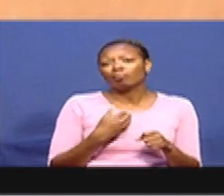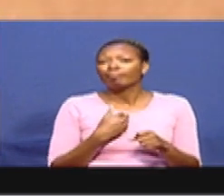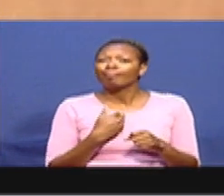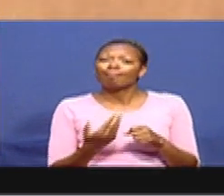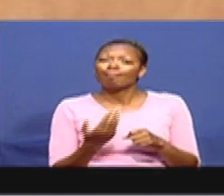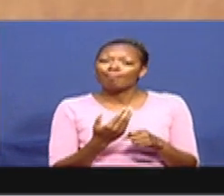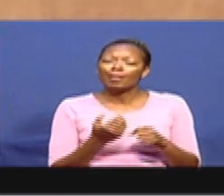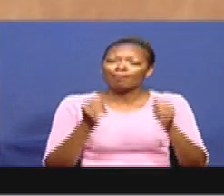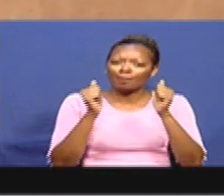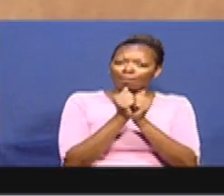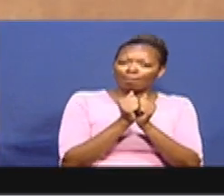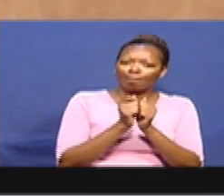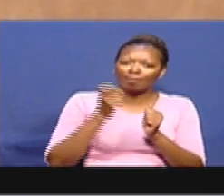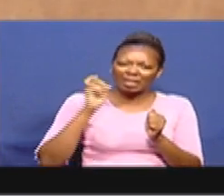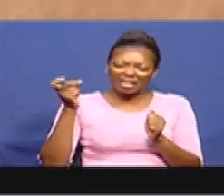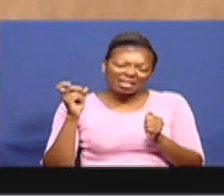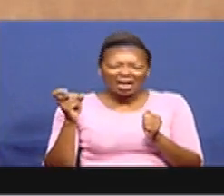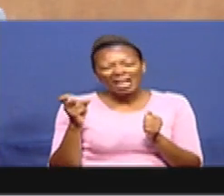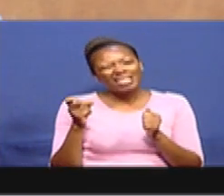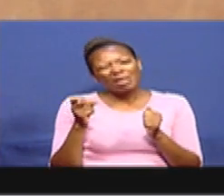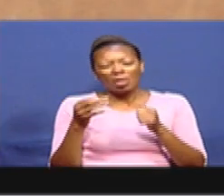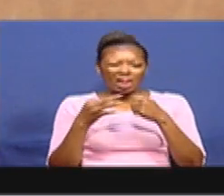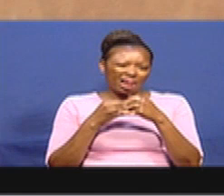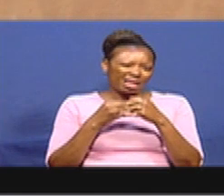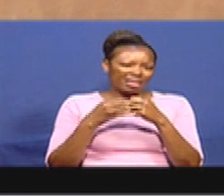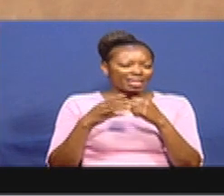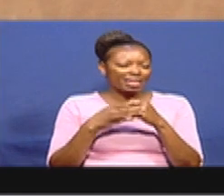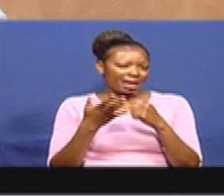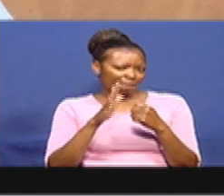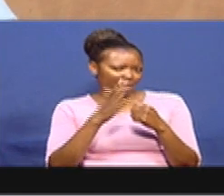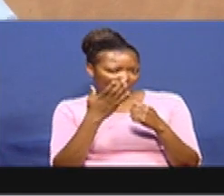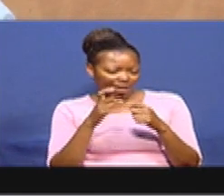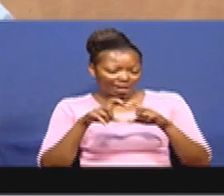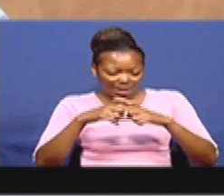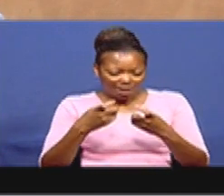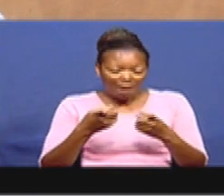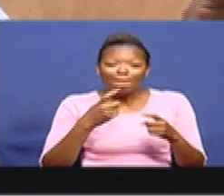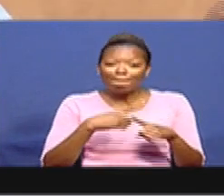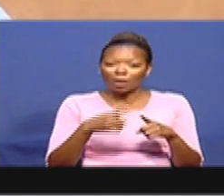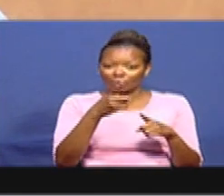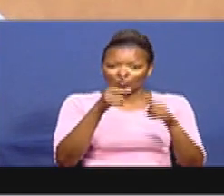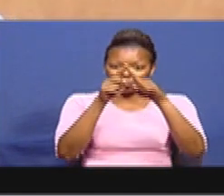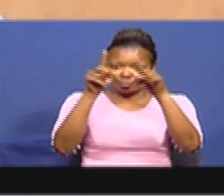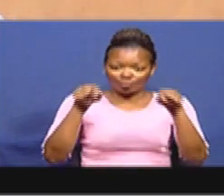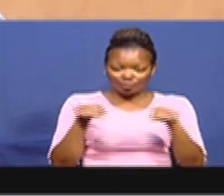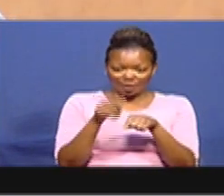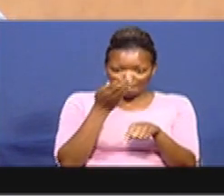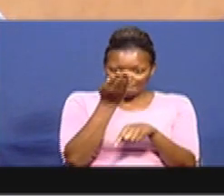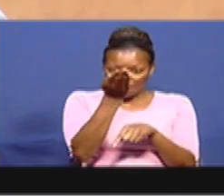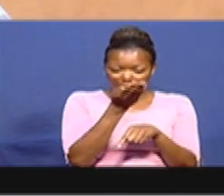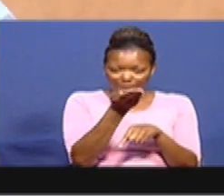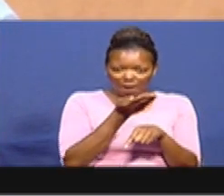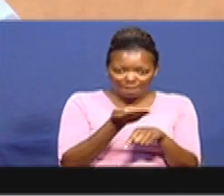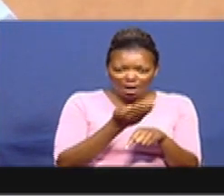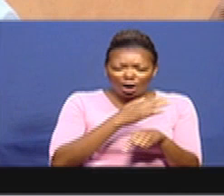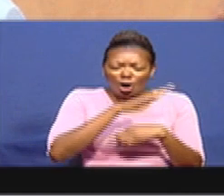10x yangue kama 98. So naona umimu wa hatchery inaanguanga the all, hakuna yenye inaweza lipika. Na